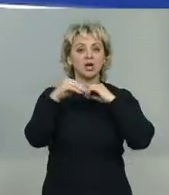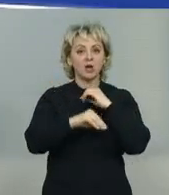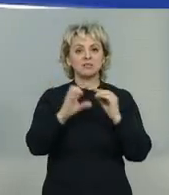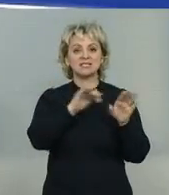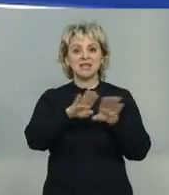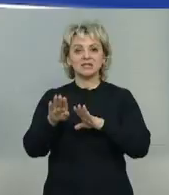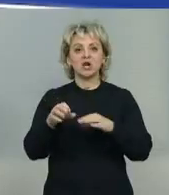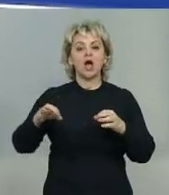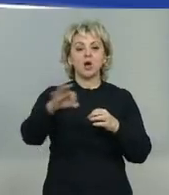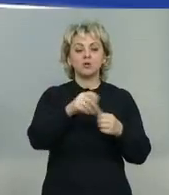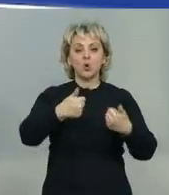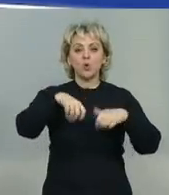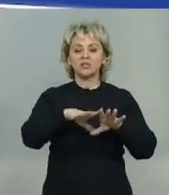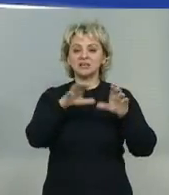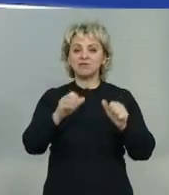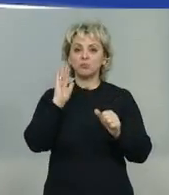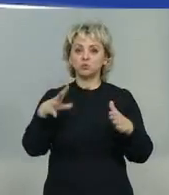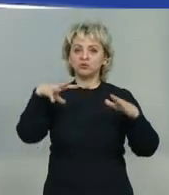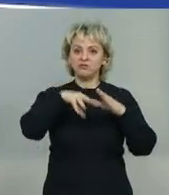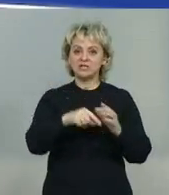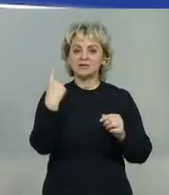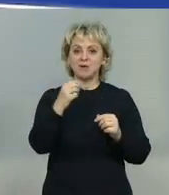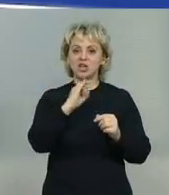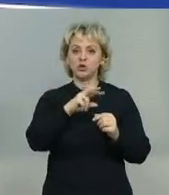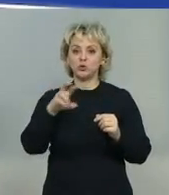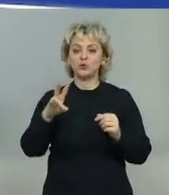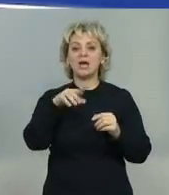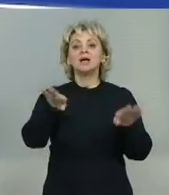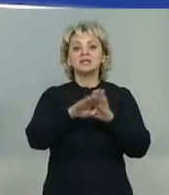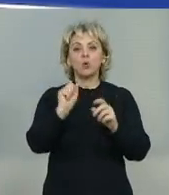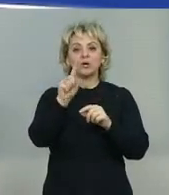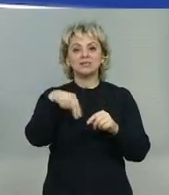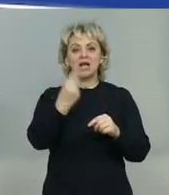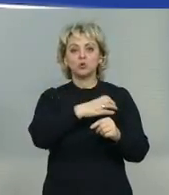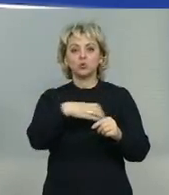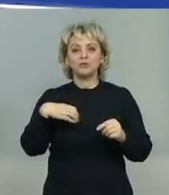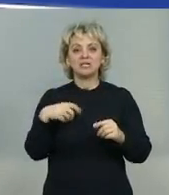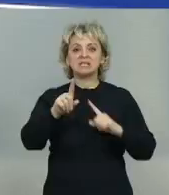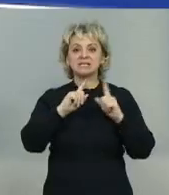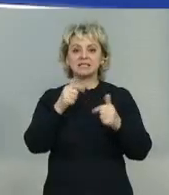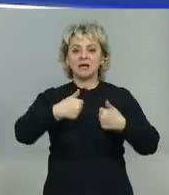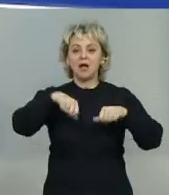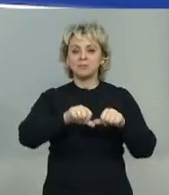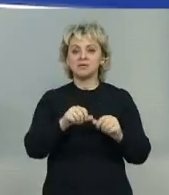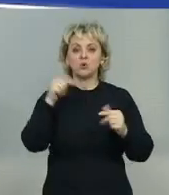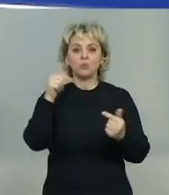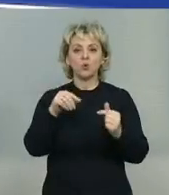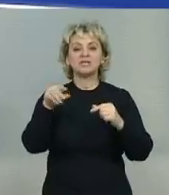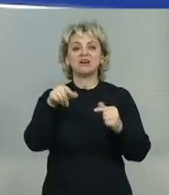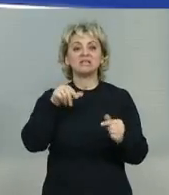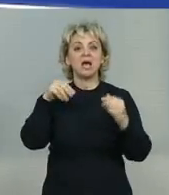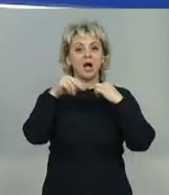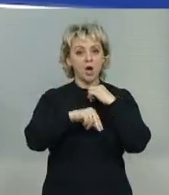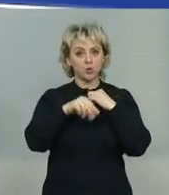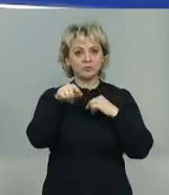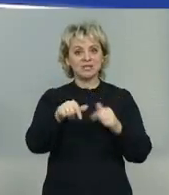Антикоррупционные стандарты в областных органах власти будут введены уже с 1 июля. Такое поручение дал губернатор на заседании комиссии по противодействию